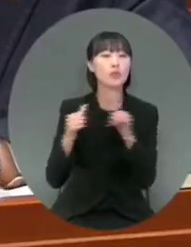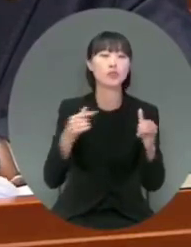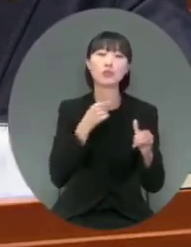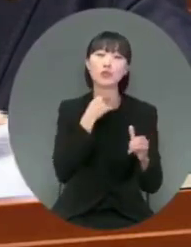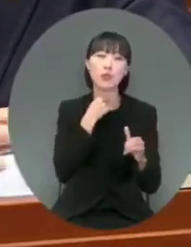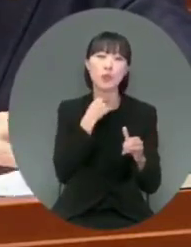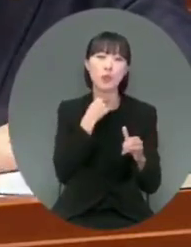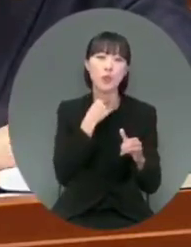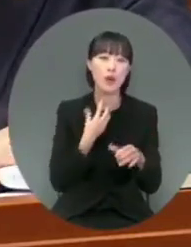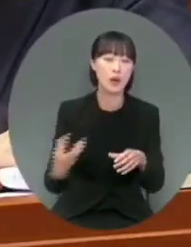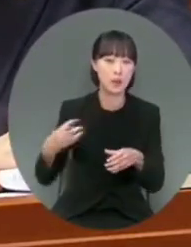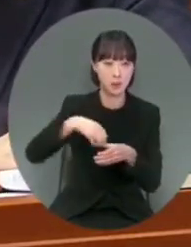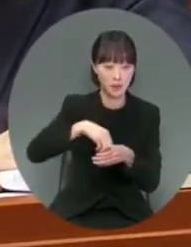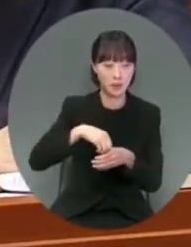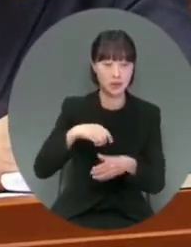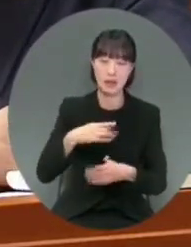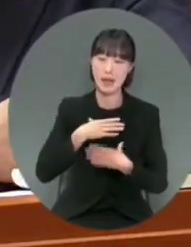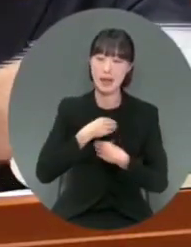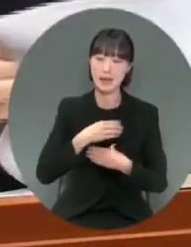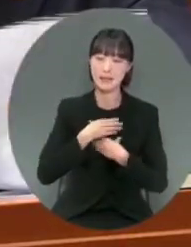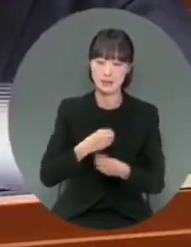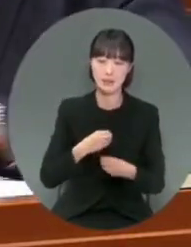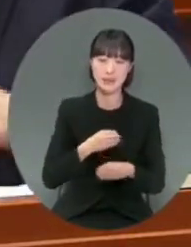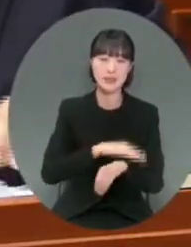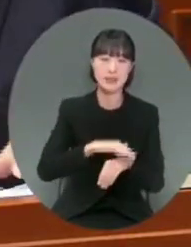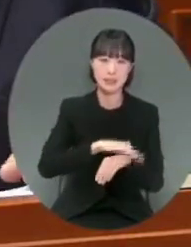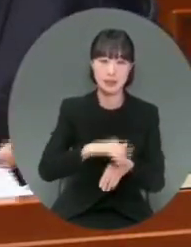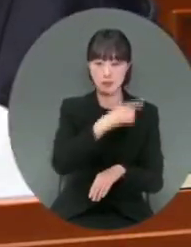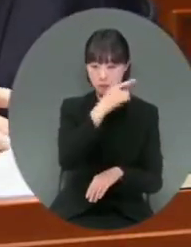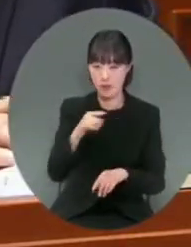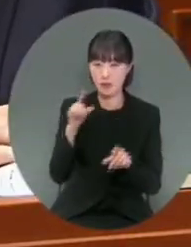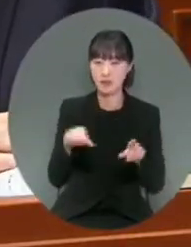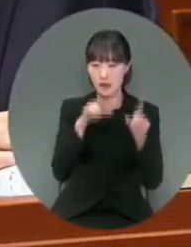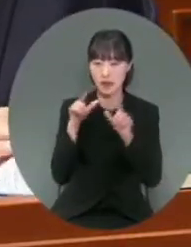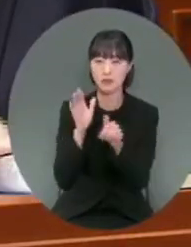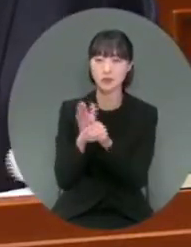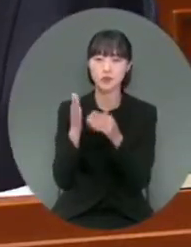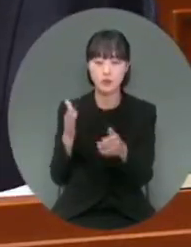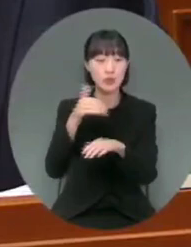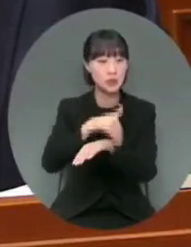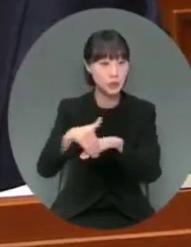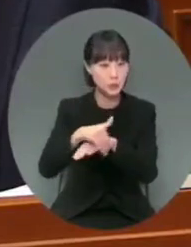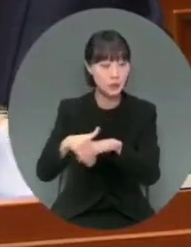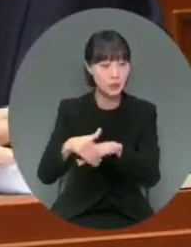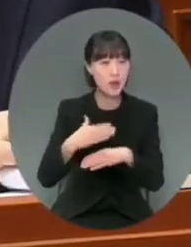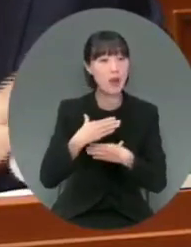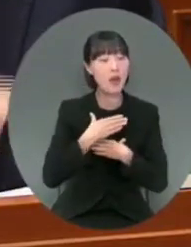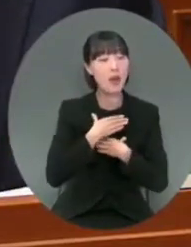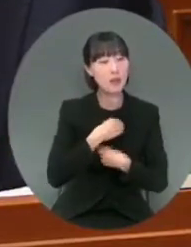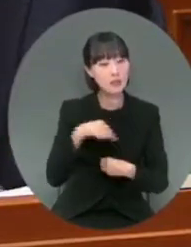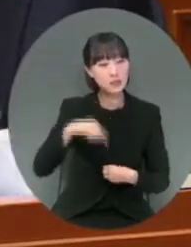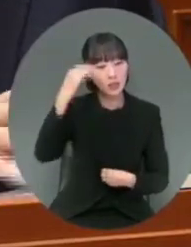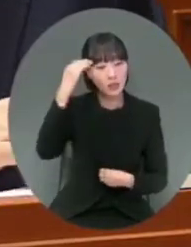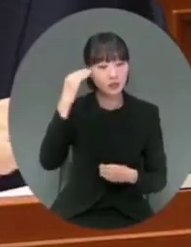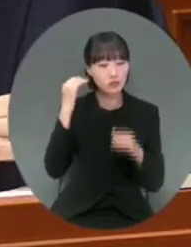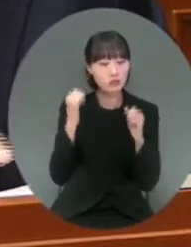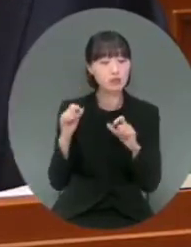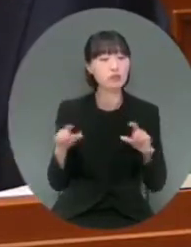반영해서 안정적으로 정착할 수 있도록 하겠다 하는 내용이 있습니다. 네. 이 안정적 정착 지원